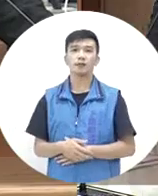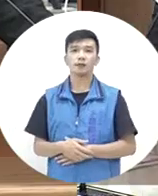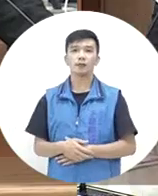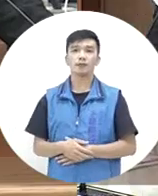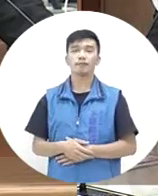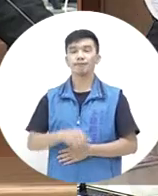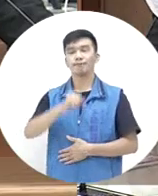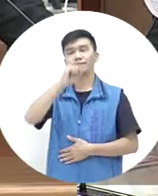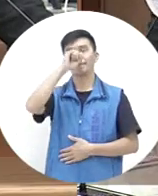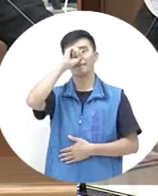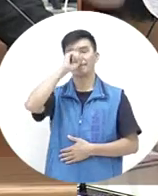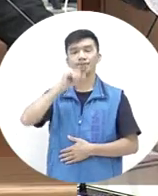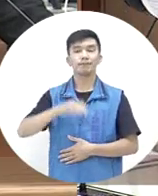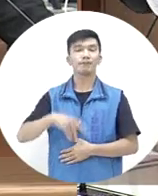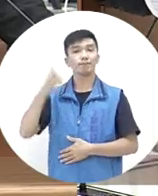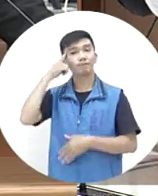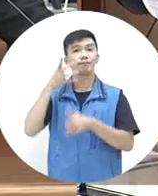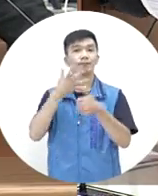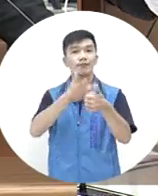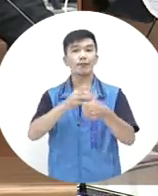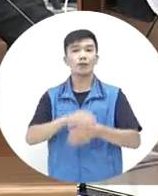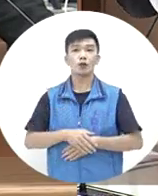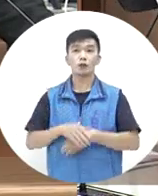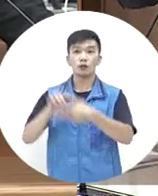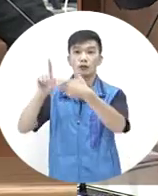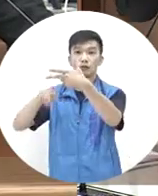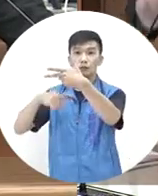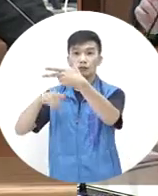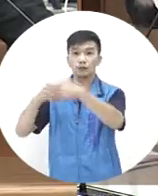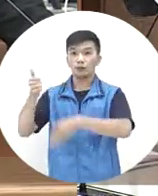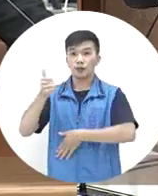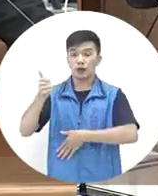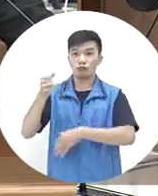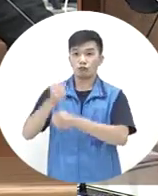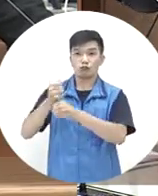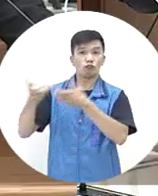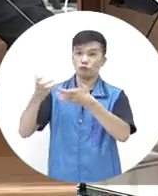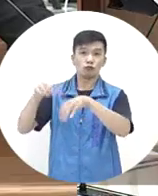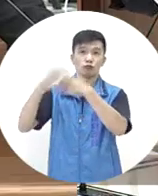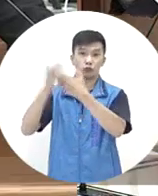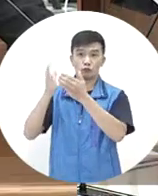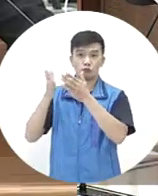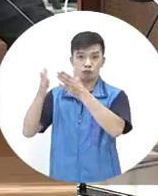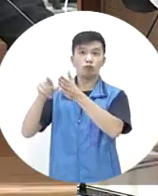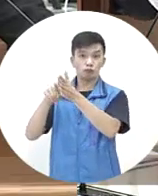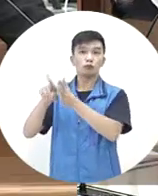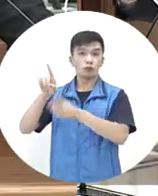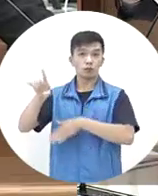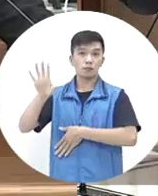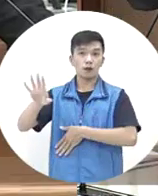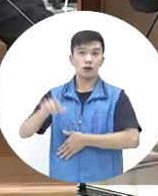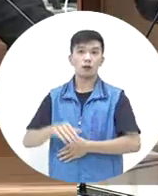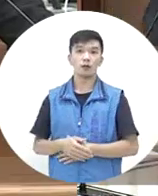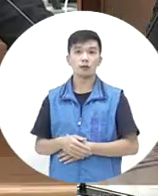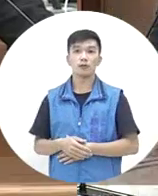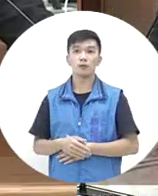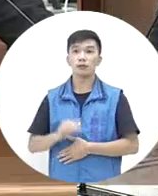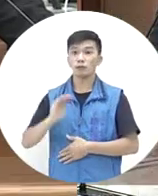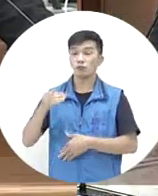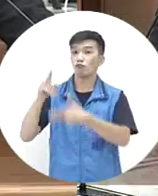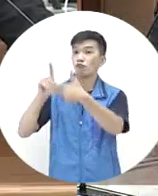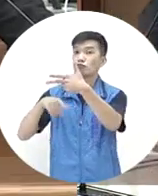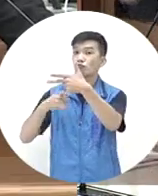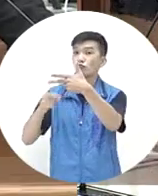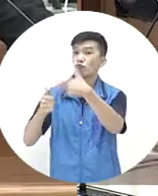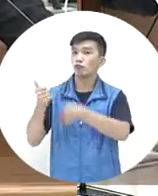伦啊，我还是要问，因为他路线跟主张，他已经独树一格，他有他路线跟主张，但是呢，他有说过啊，